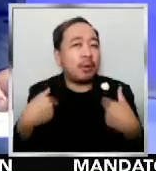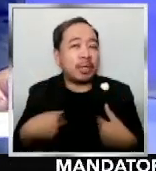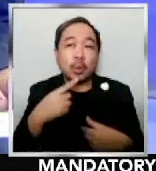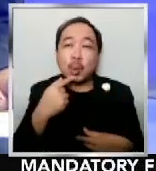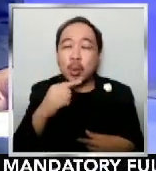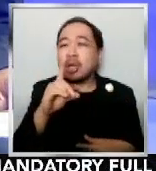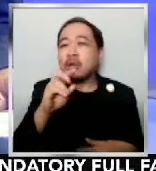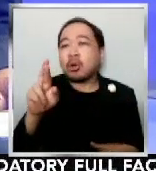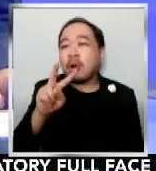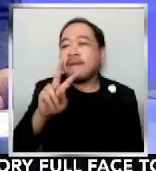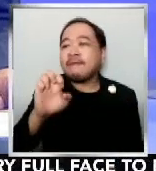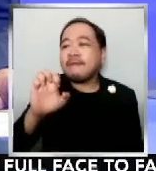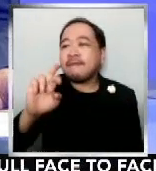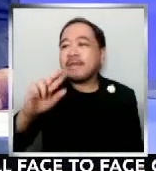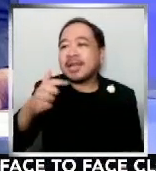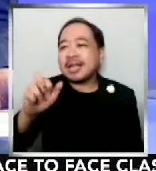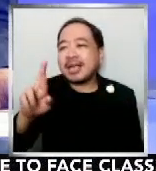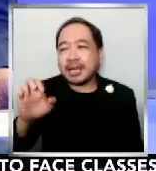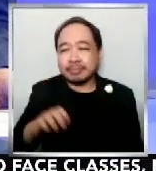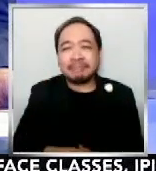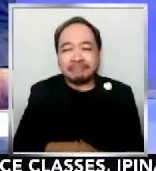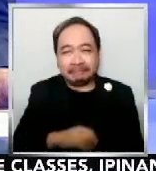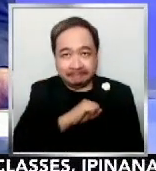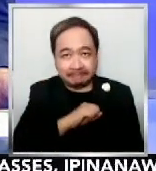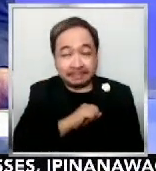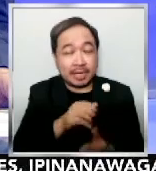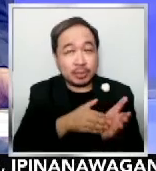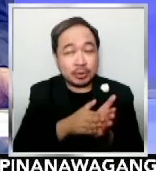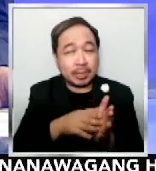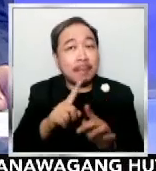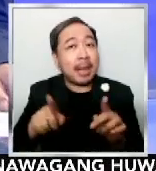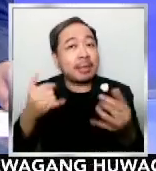Samantala, excuse me po, pwede na rin daw lumabas at